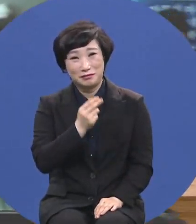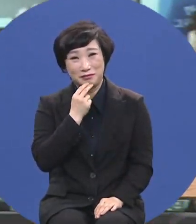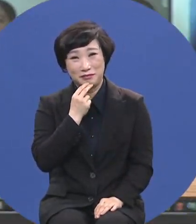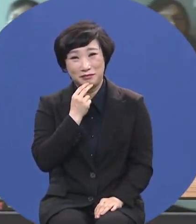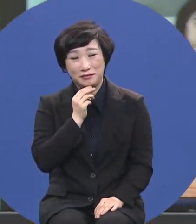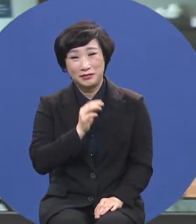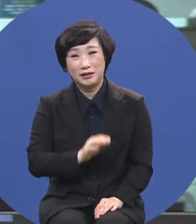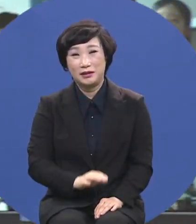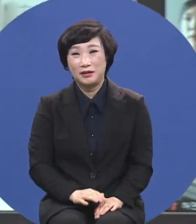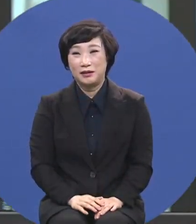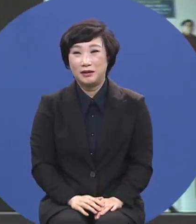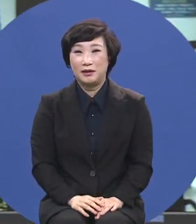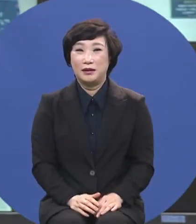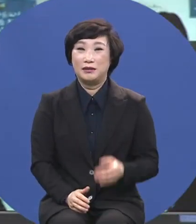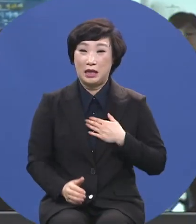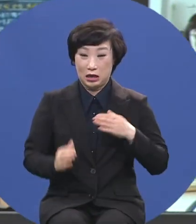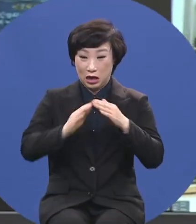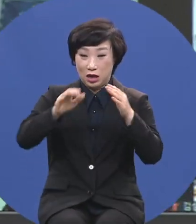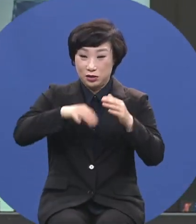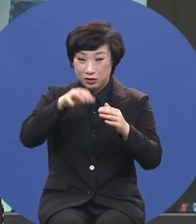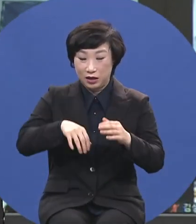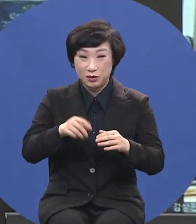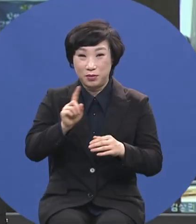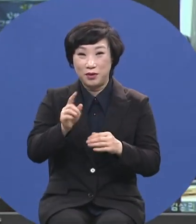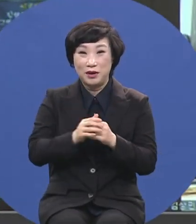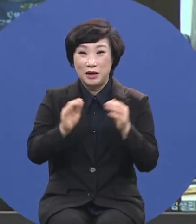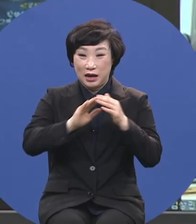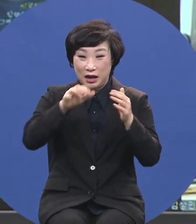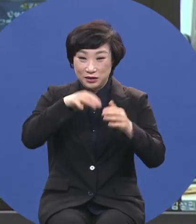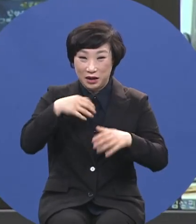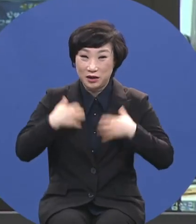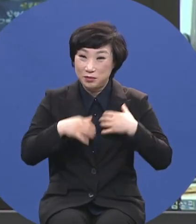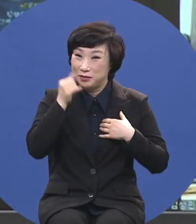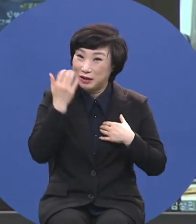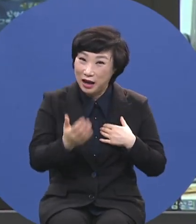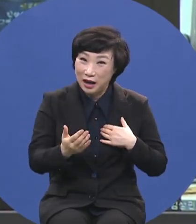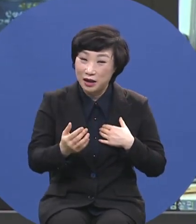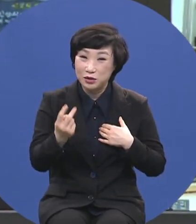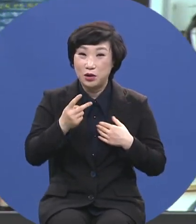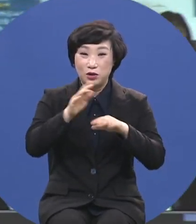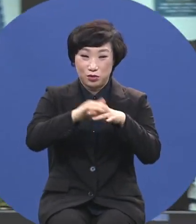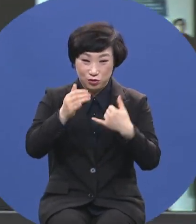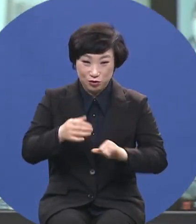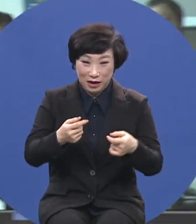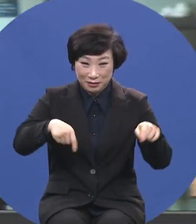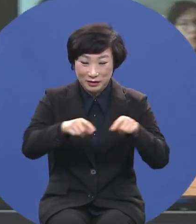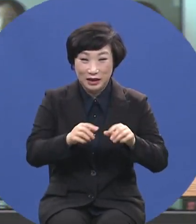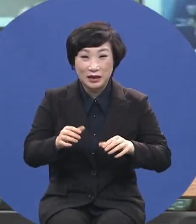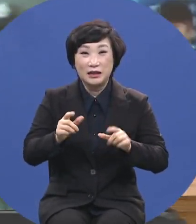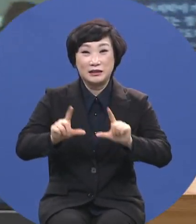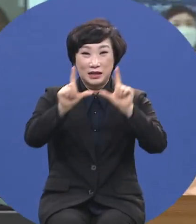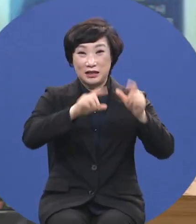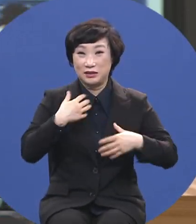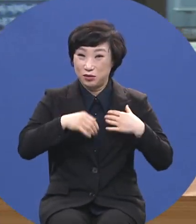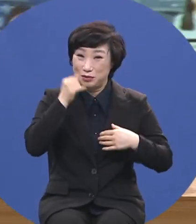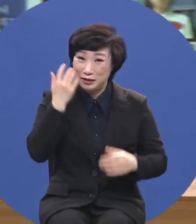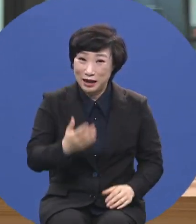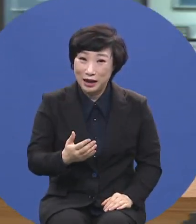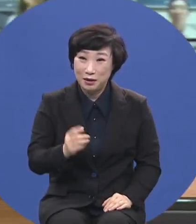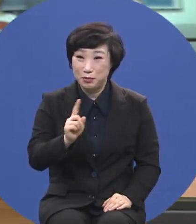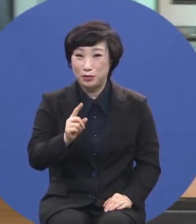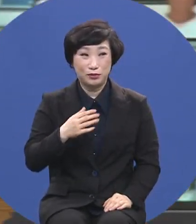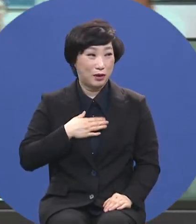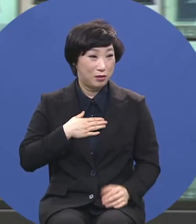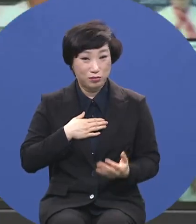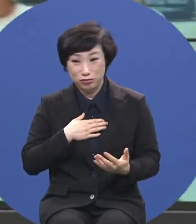없어요. 제가 가정에서 함께 무슨 가정에 무슨 낙이 있습니까? 손주들과 함께 사는 무슨 낙이 있습니까? 무슨